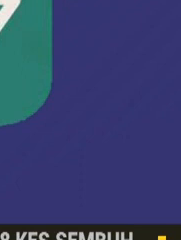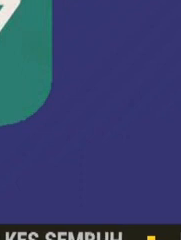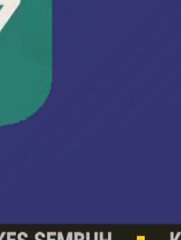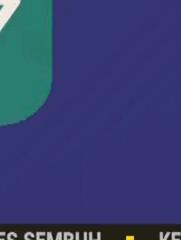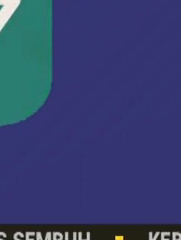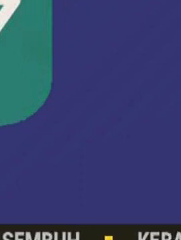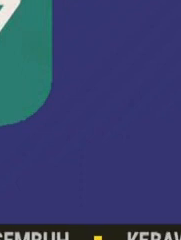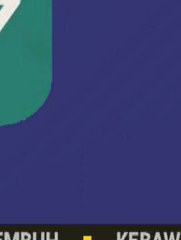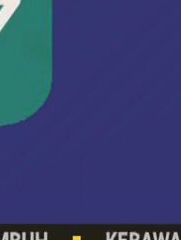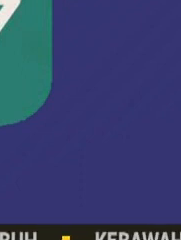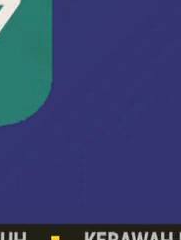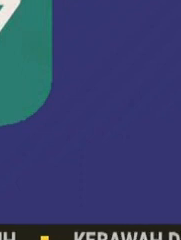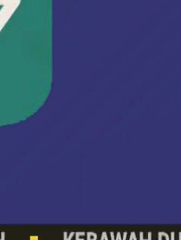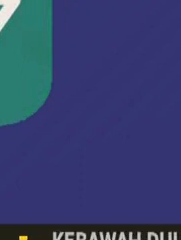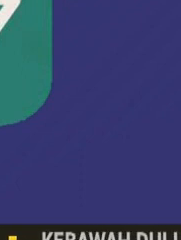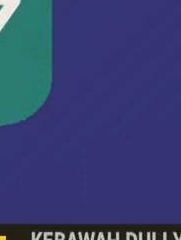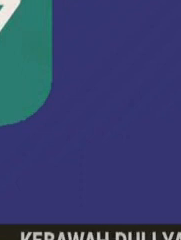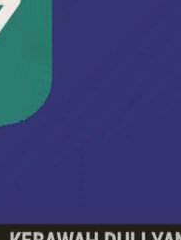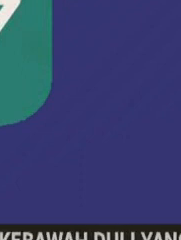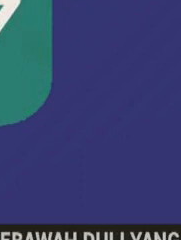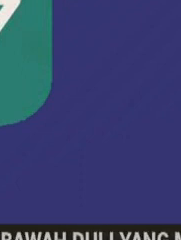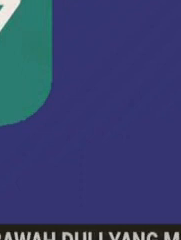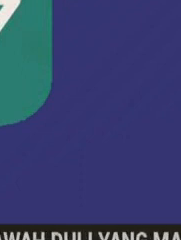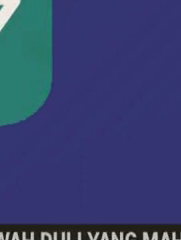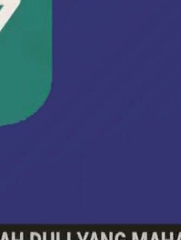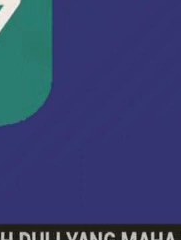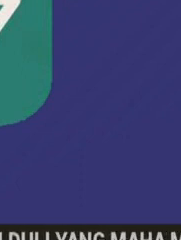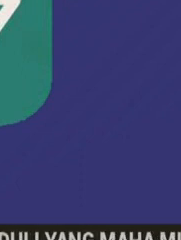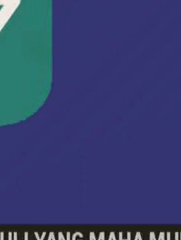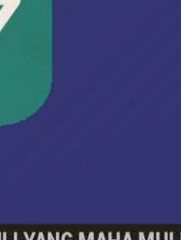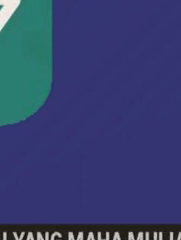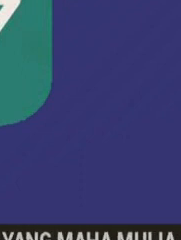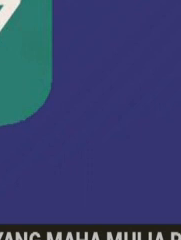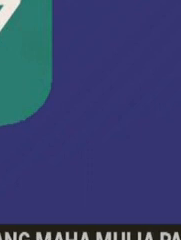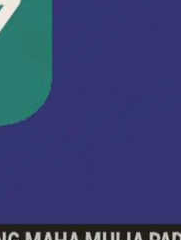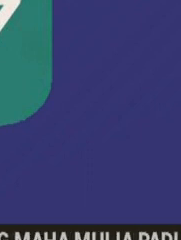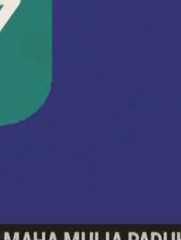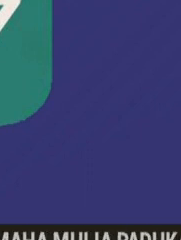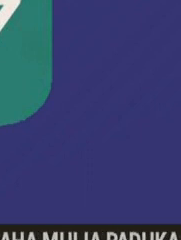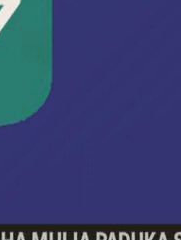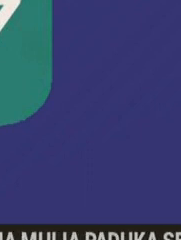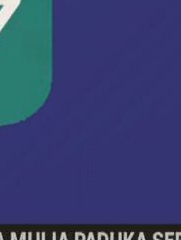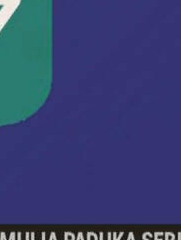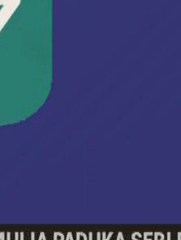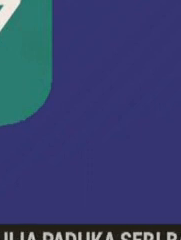Kementerian Kesehatan memaklumkan jumlah keseluruhan ke sembo adalah sebanyak 225.247